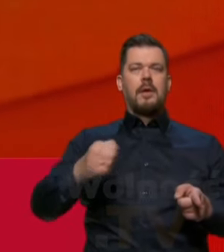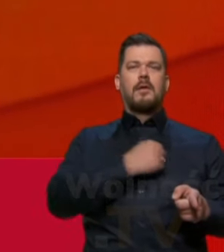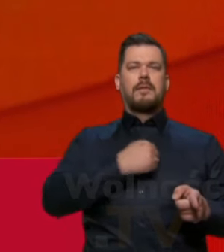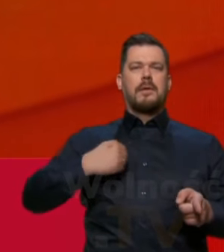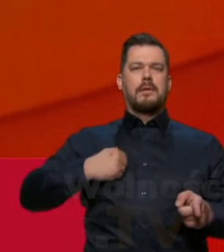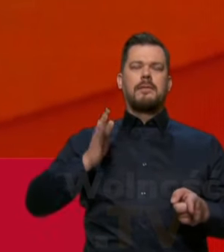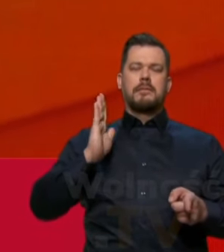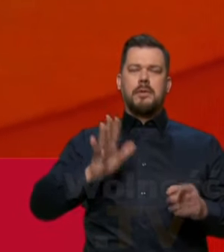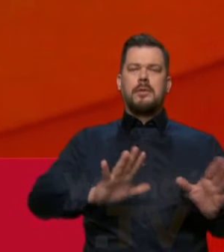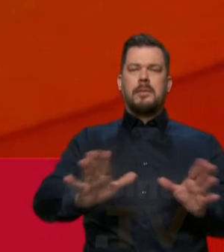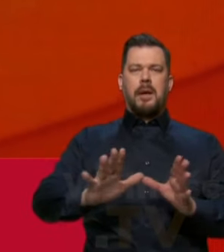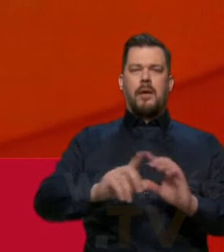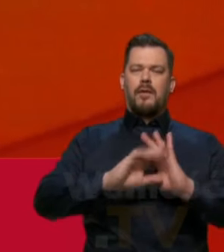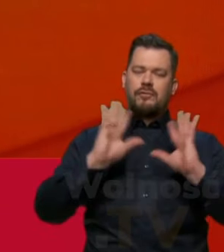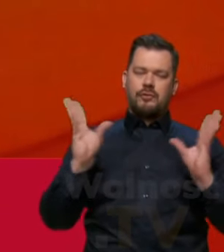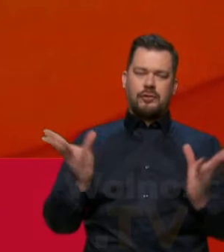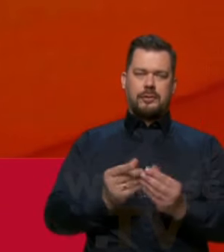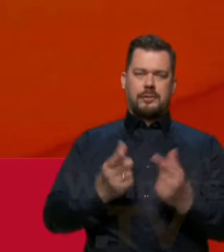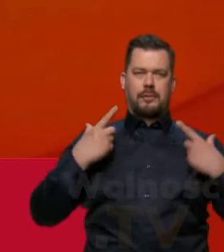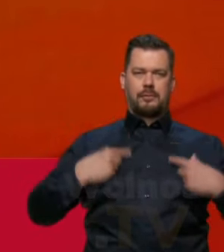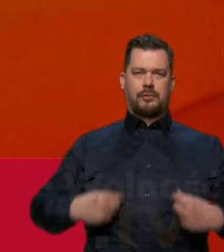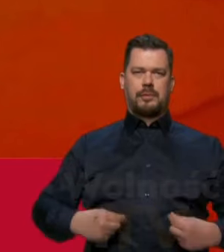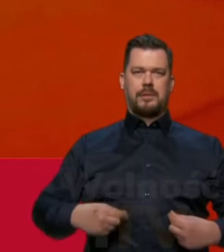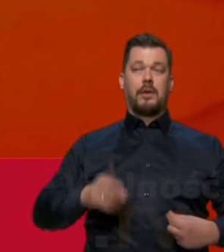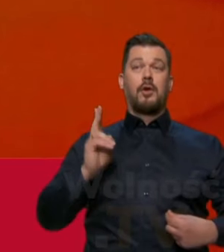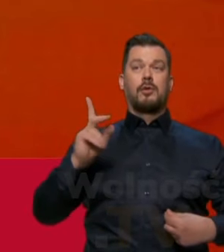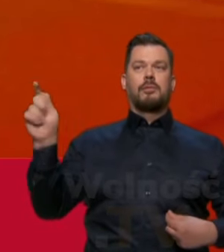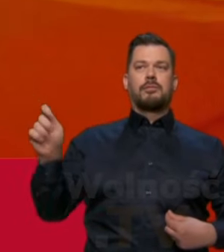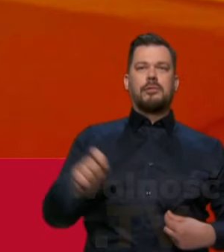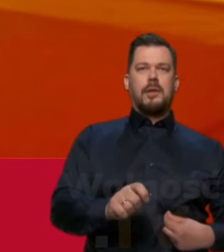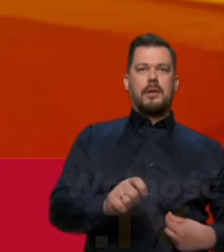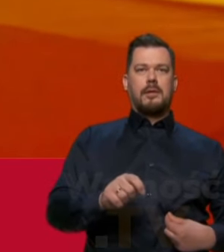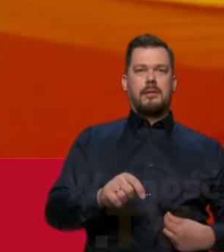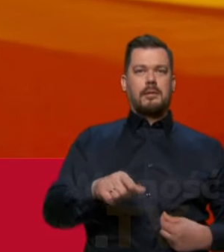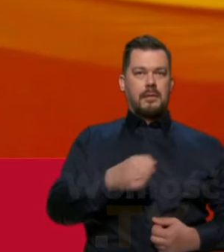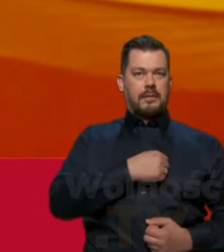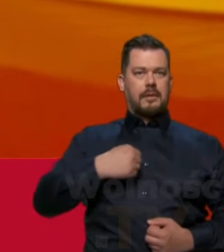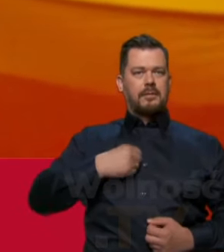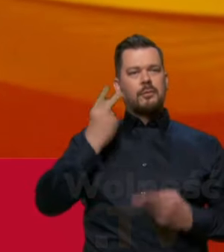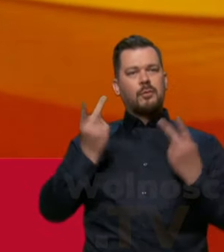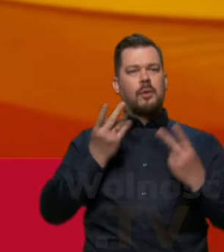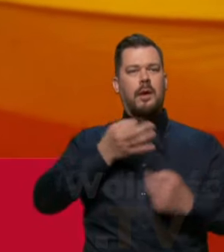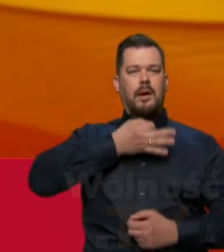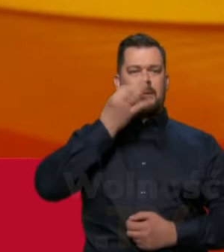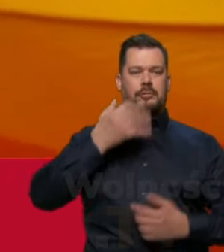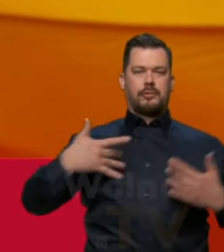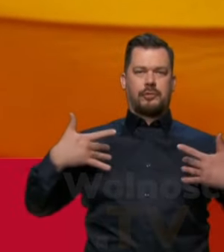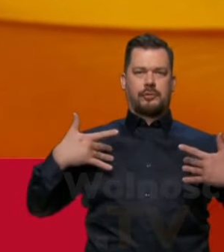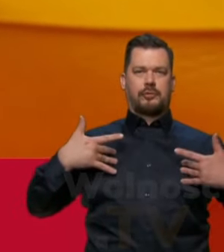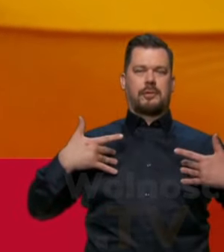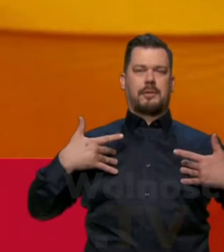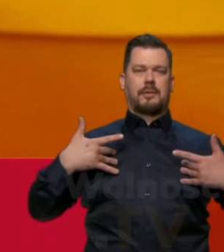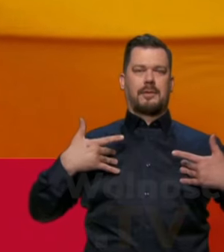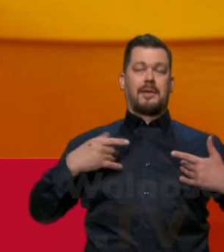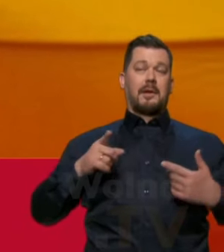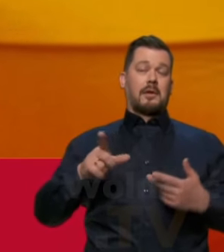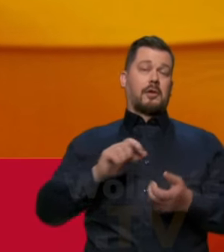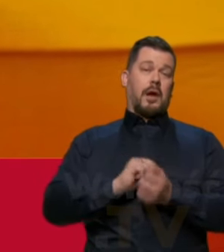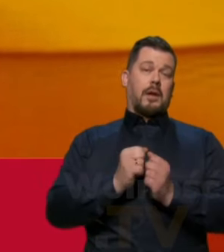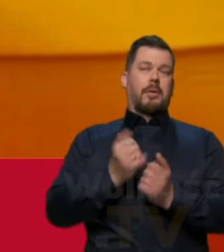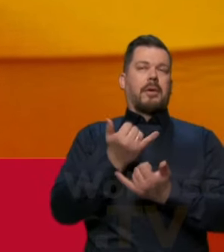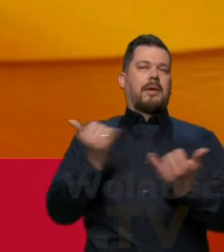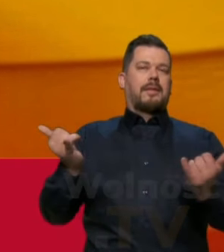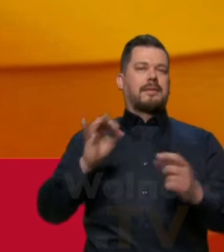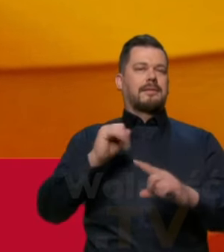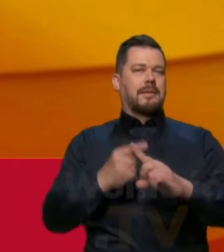będzie dbała właśnie o wszystkich. Będzie dbała o tych, którzy przyjeżdżają tutaj do niej, żeby szukać lepszego życia. Czy to są osoby o innej